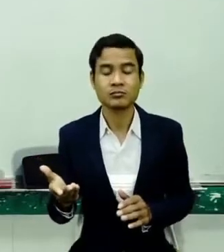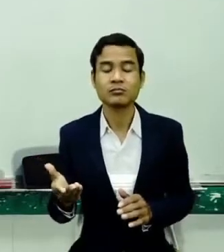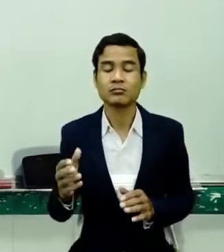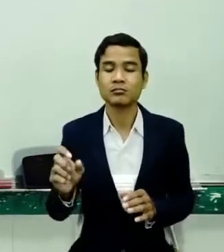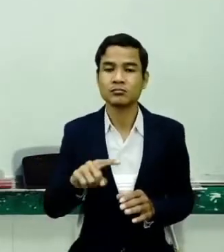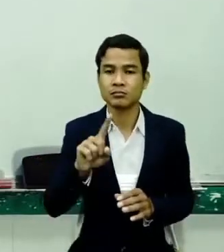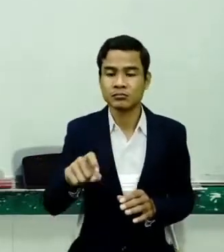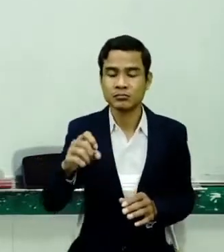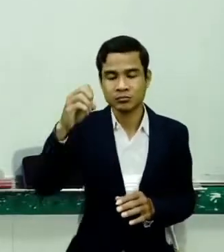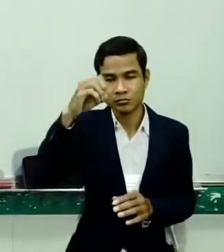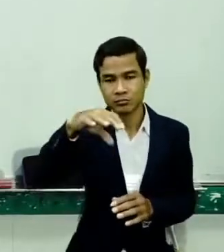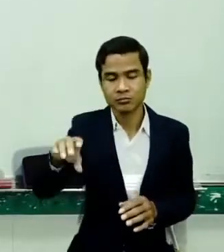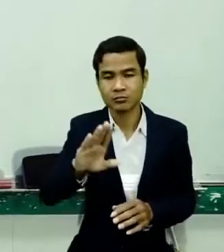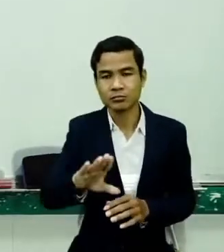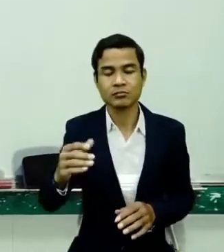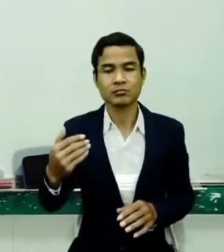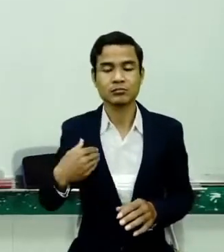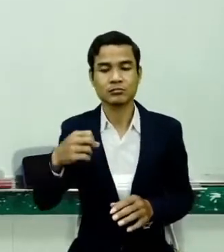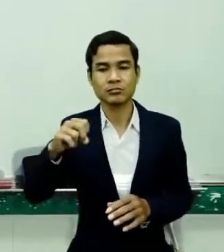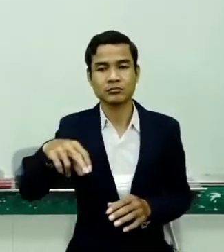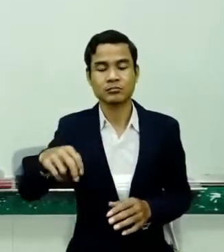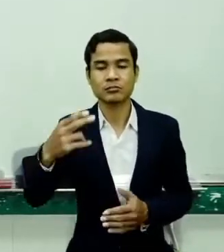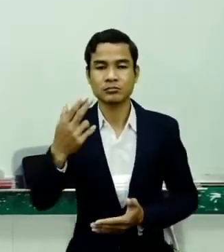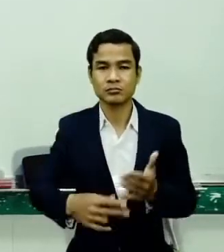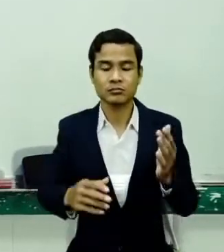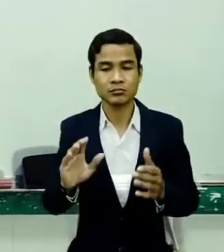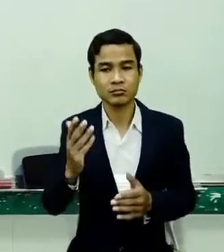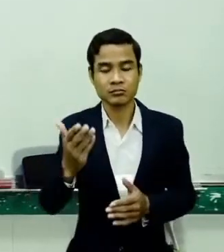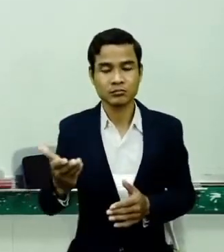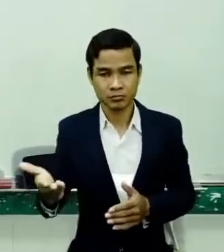តើសប្តាហ៍នេះកូនទាំងអស់គ្នាមានត្រូវការអ្វីខ្លះ